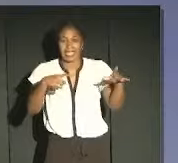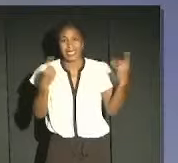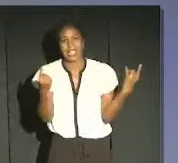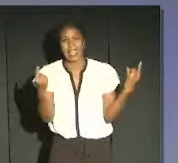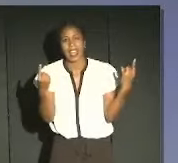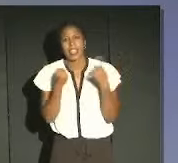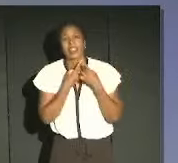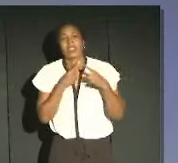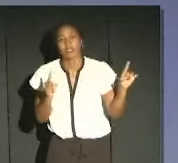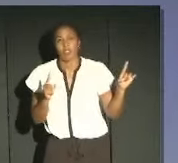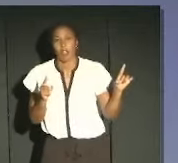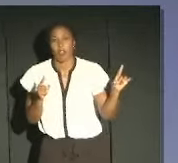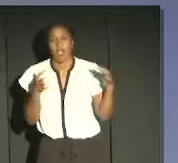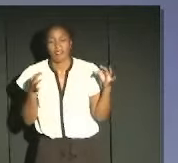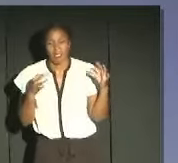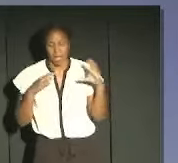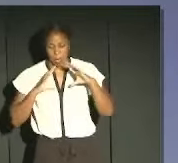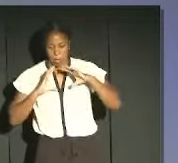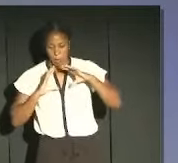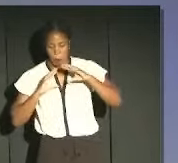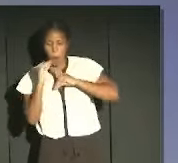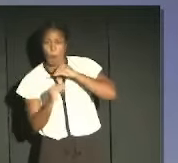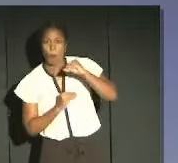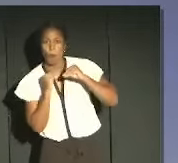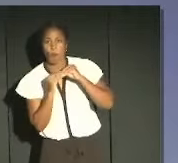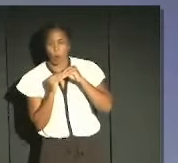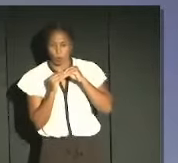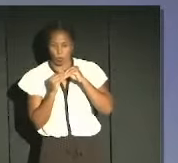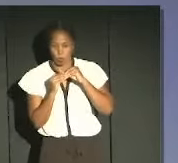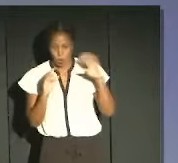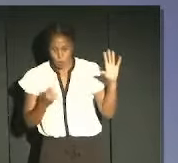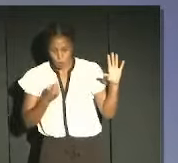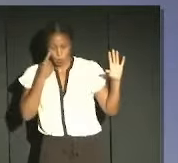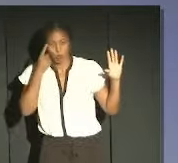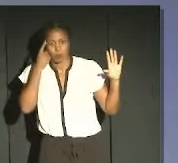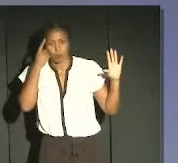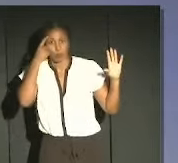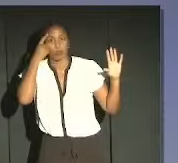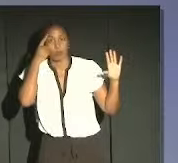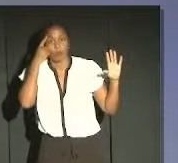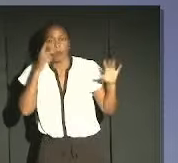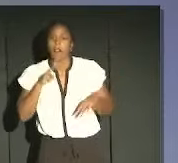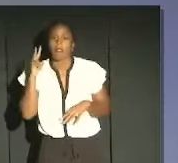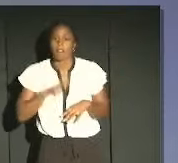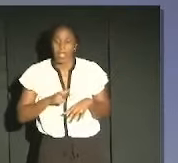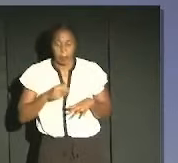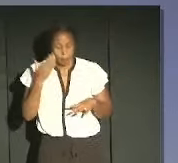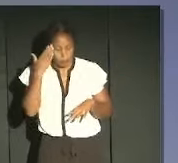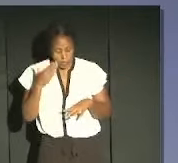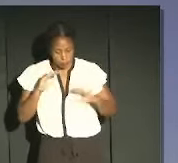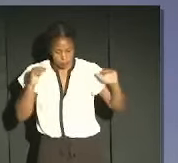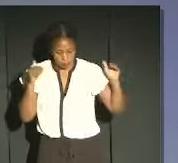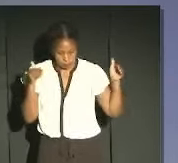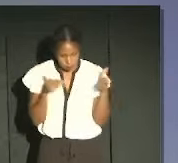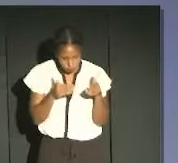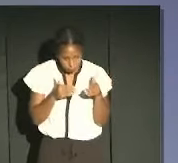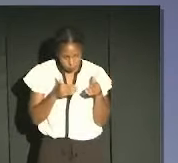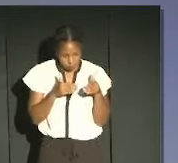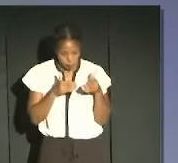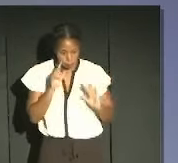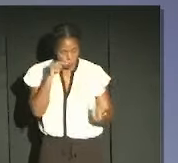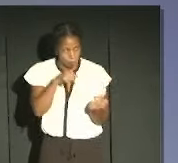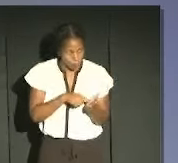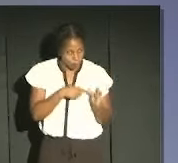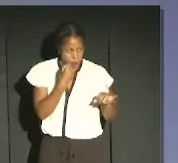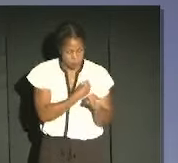tremblement de notre monde et ainsi disons-nous agis dans ton lieu le monde s'y tient pense avec le monde